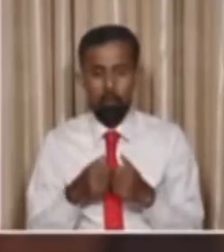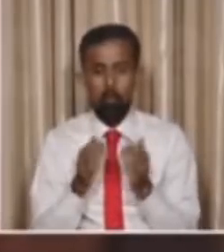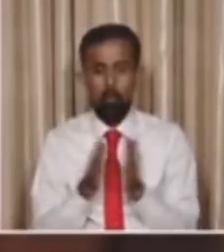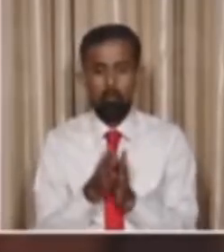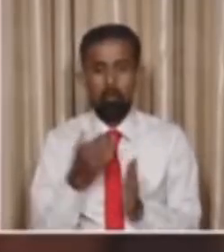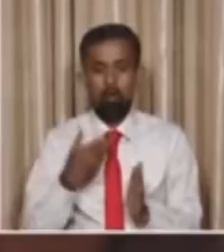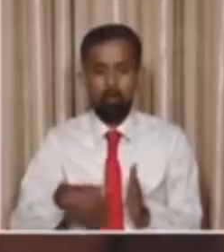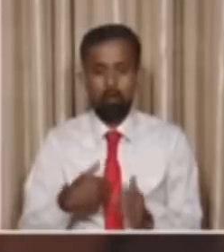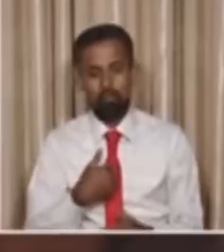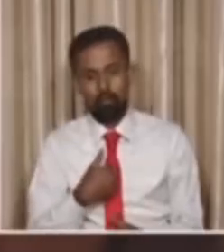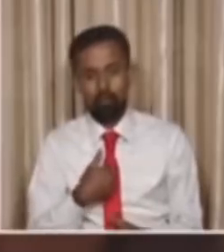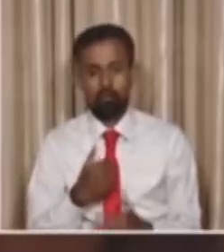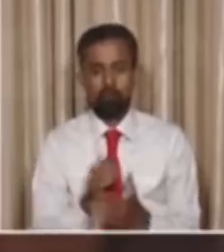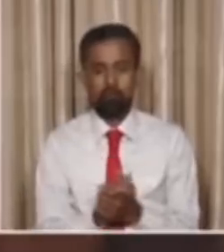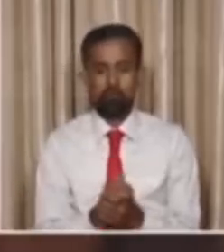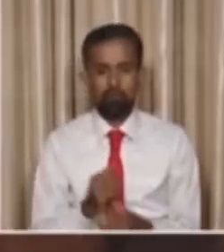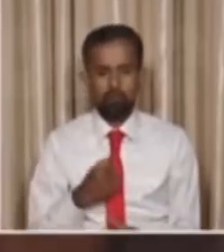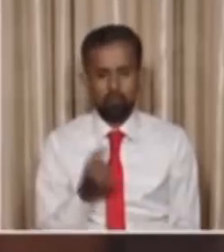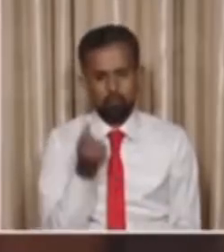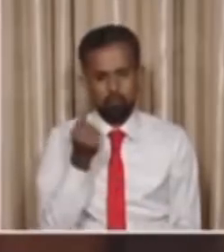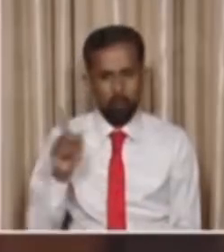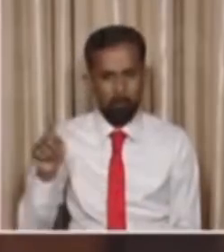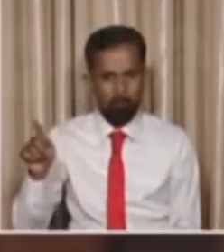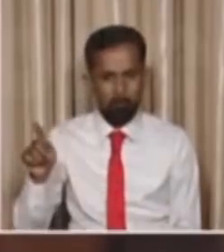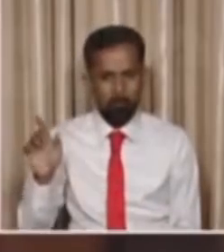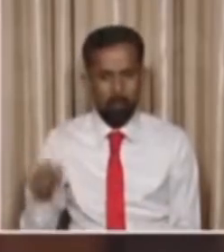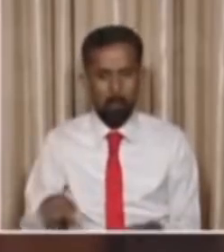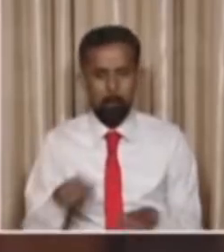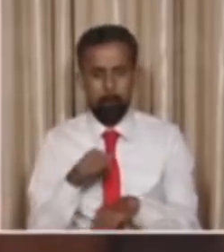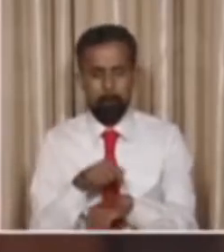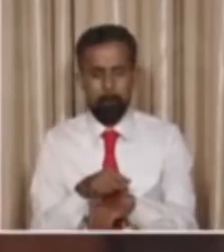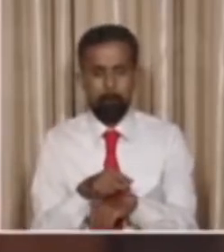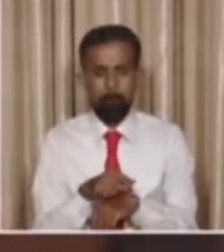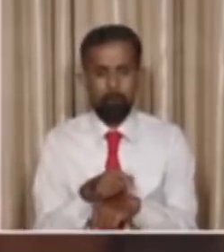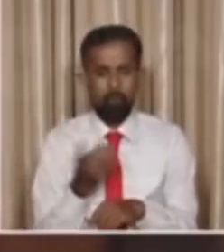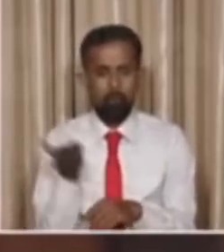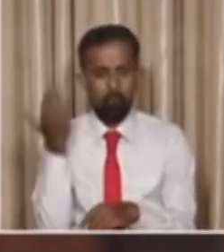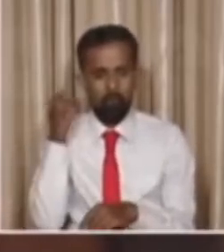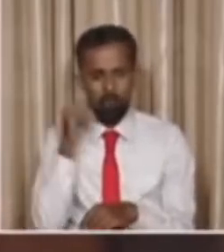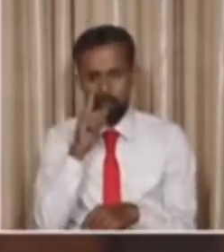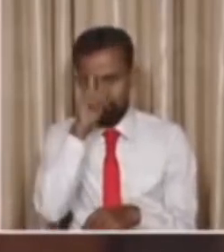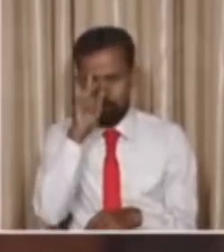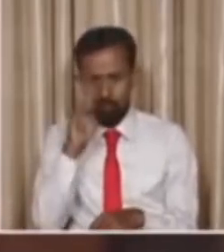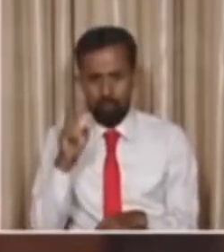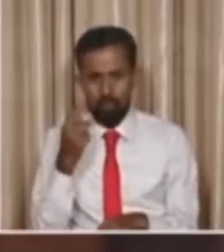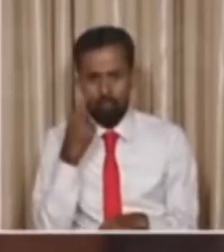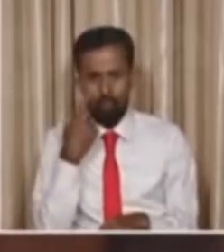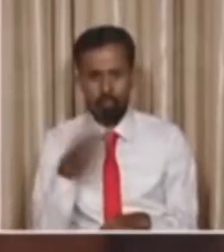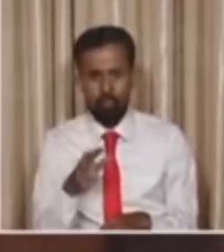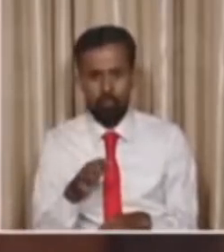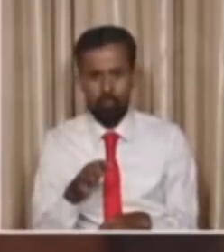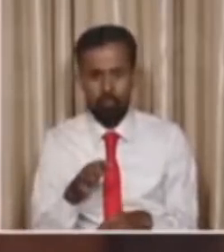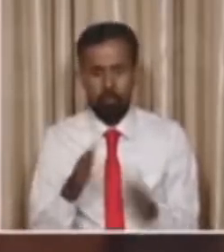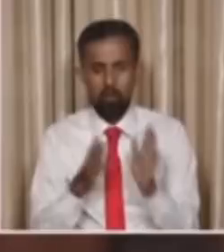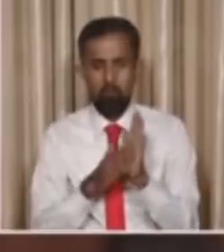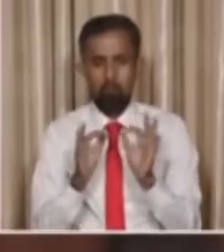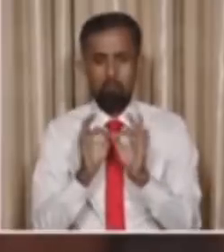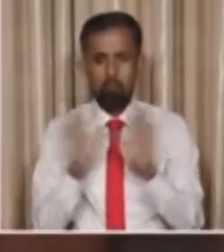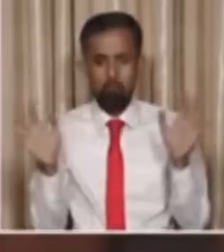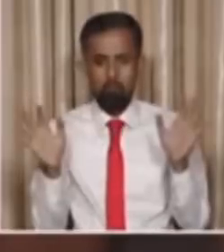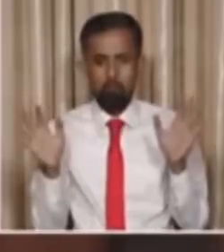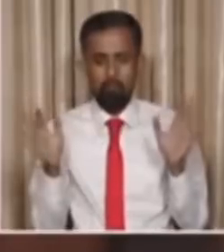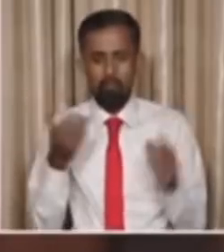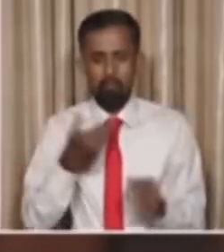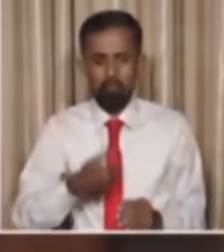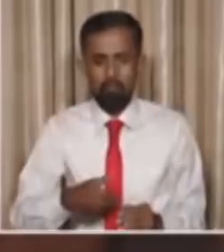ලංකාවේ උනන්දුයි. හැබැයි මට පොඩි සැකයකුත් තියෙනවා මේ අවස්ථාවේදී මේ අපි පහුගිය සති කිහිපයතර දැක්ක මේක යම් මාධ්‍ය ආයතනයකුත් මේ ක්‍රිකට්